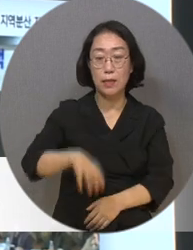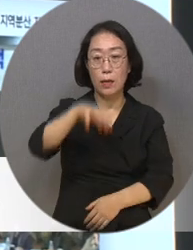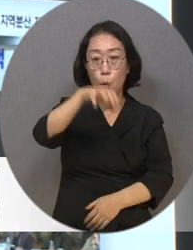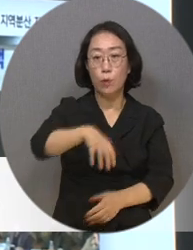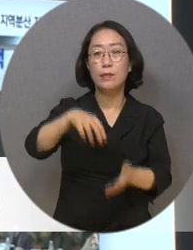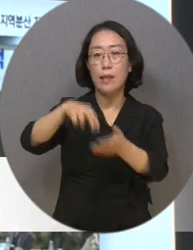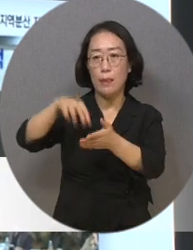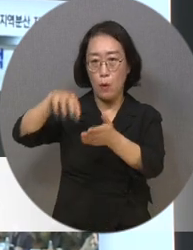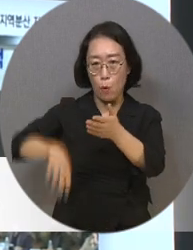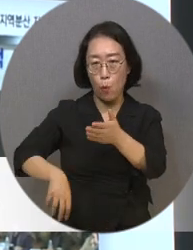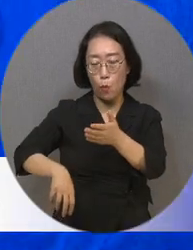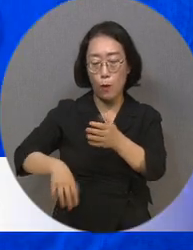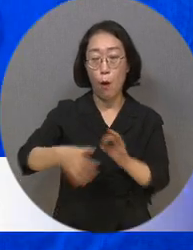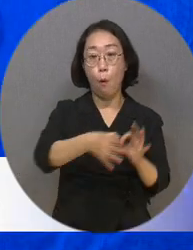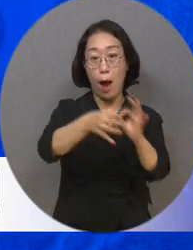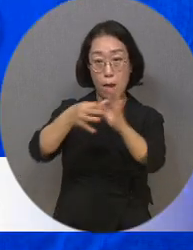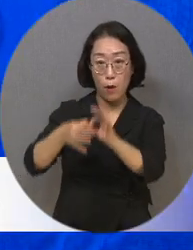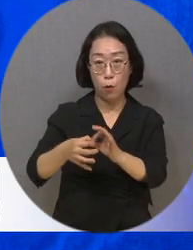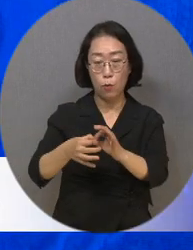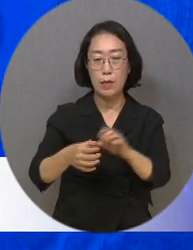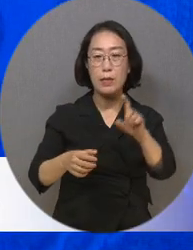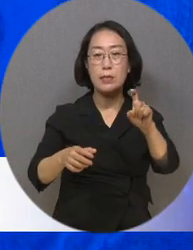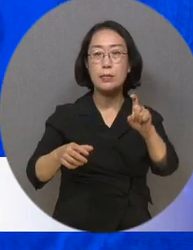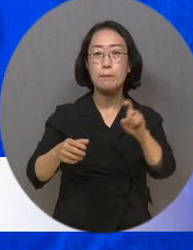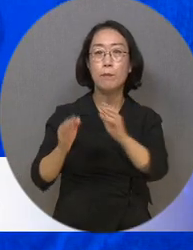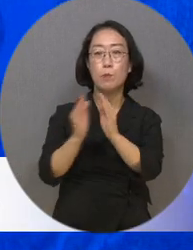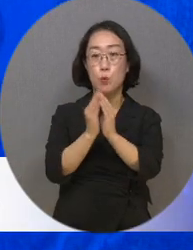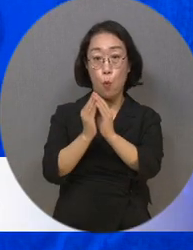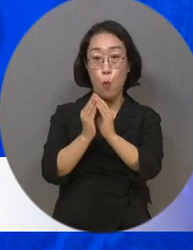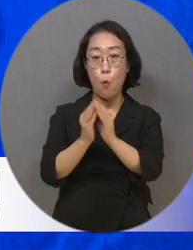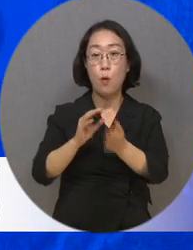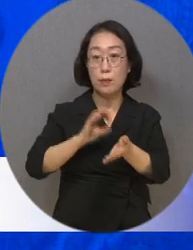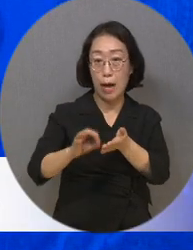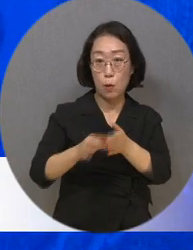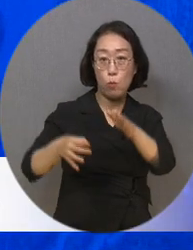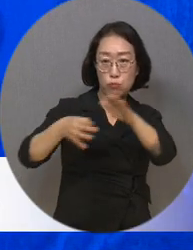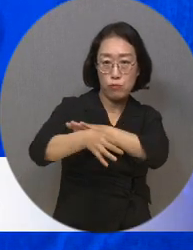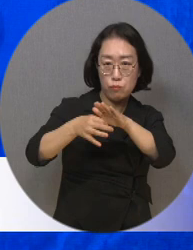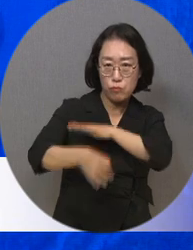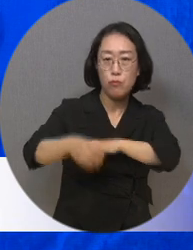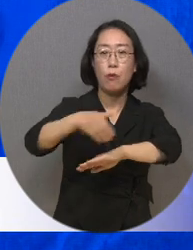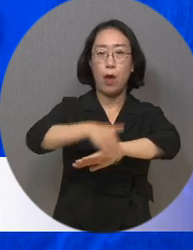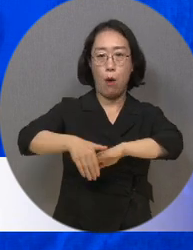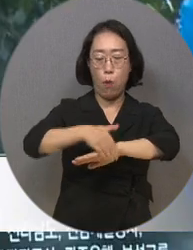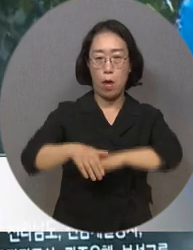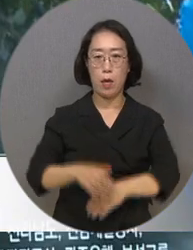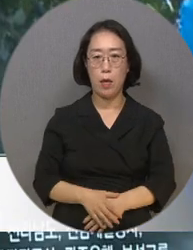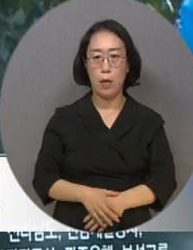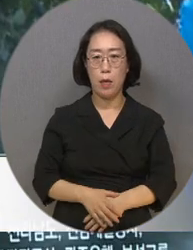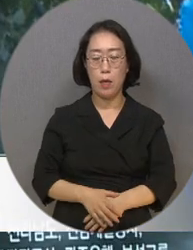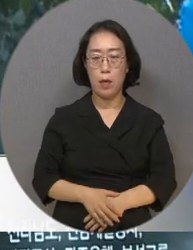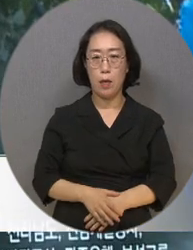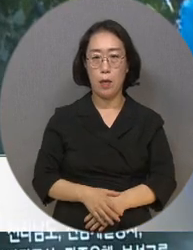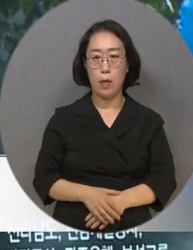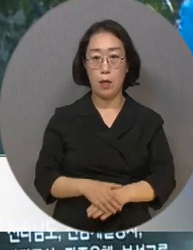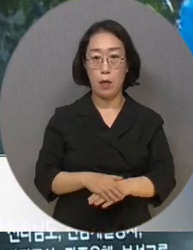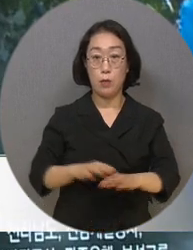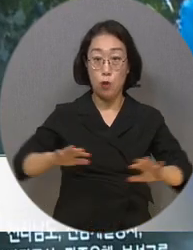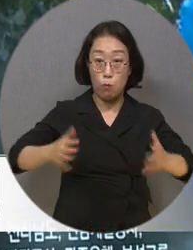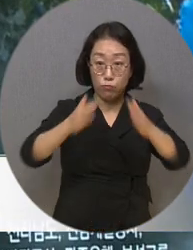관련 기반 시설 구축에 10조 원 내외의 민간 자본이 투자될 예정입니다. 공사